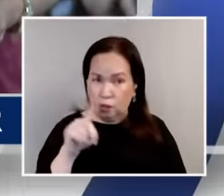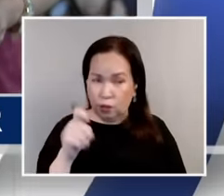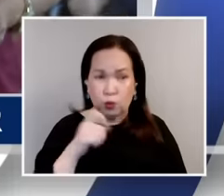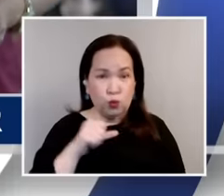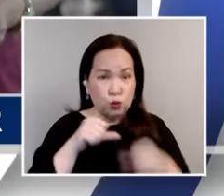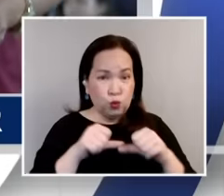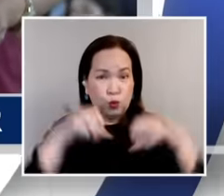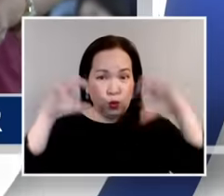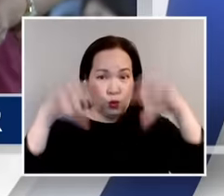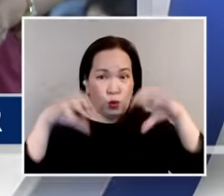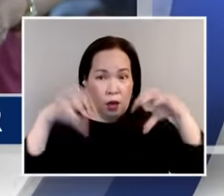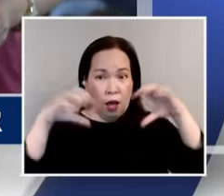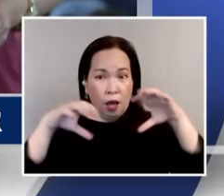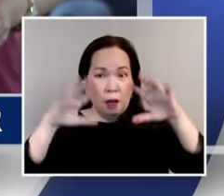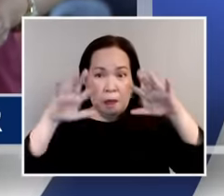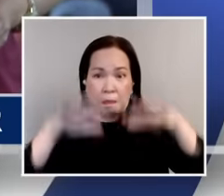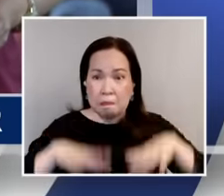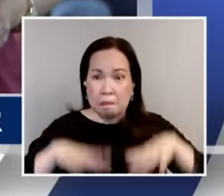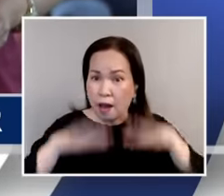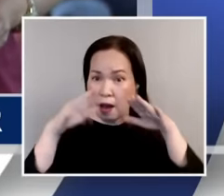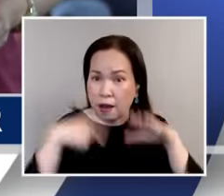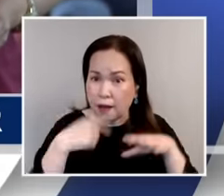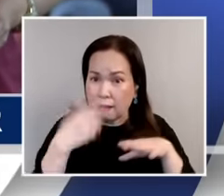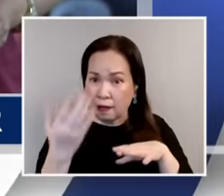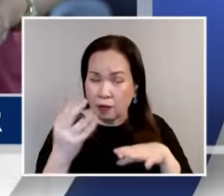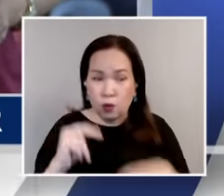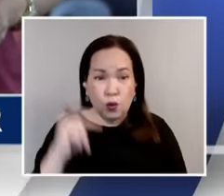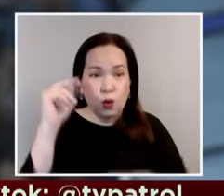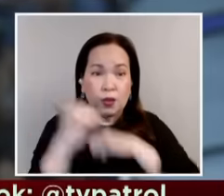baha dyan sa lugar na yan?